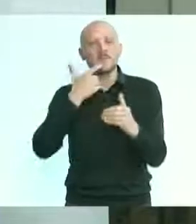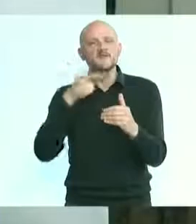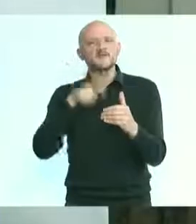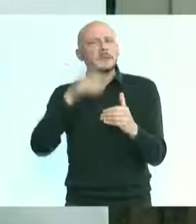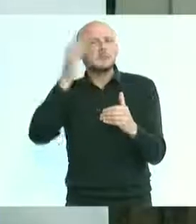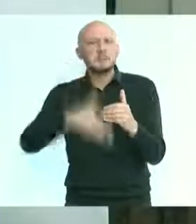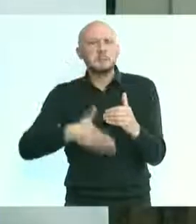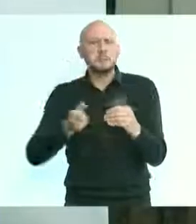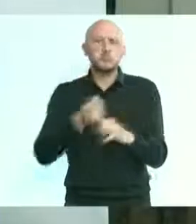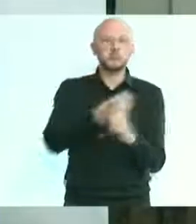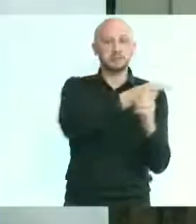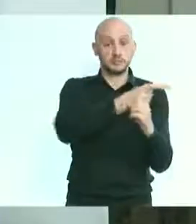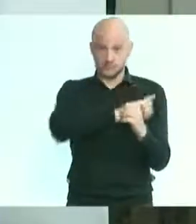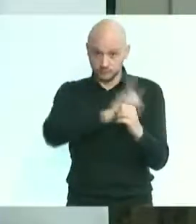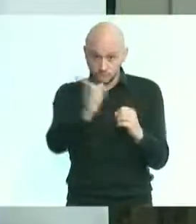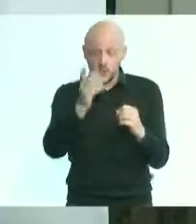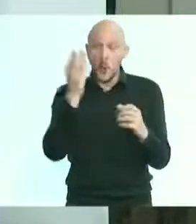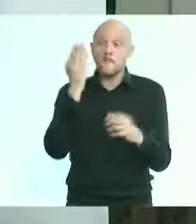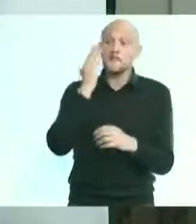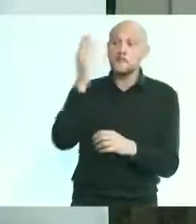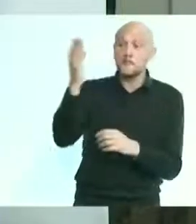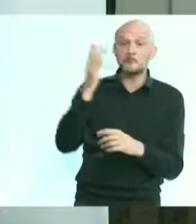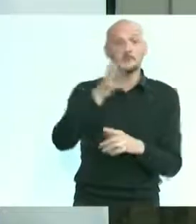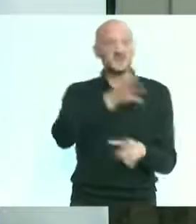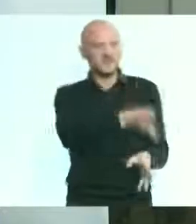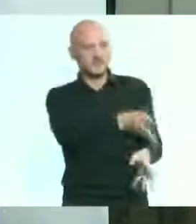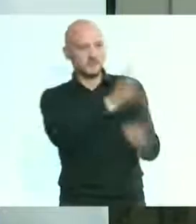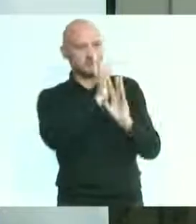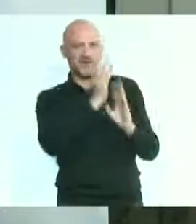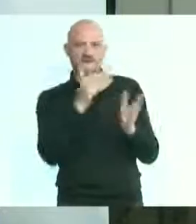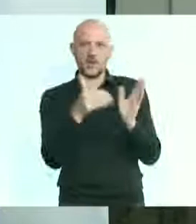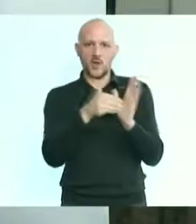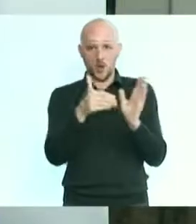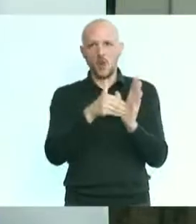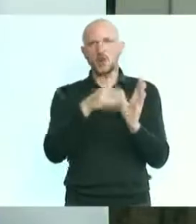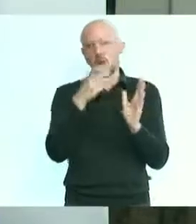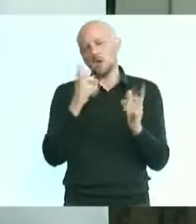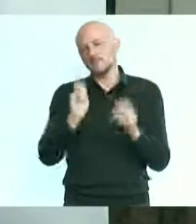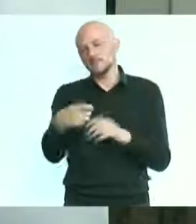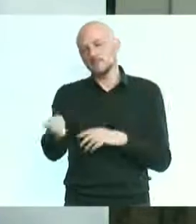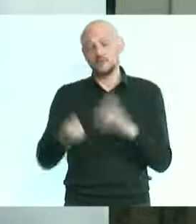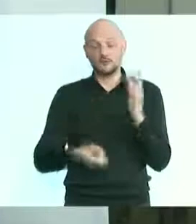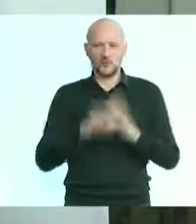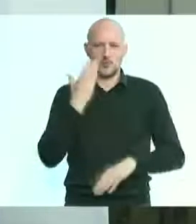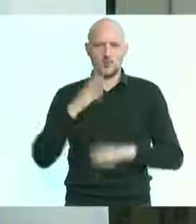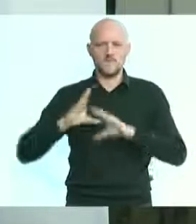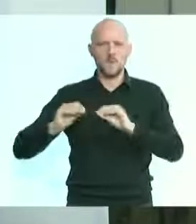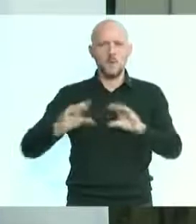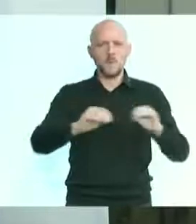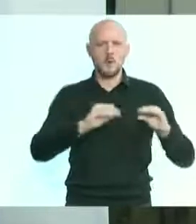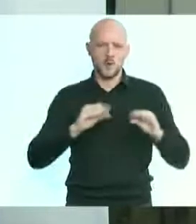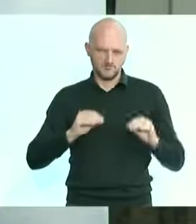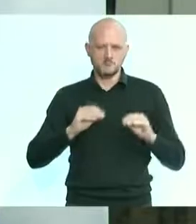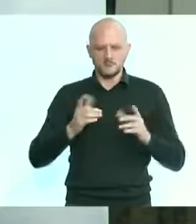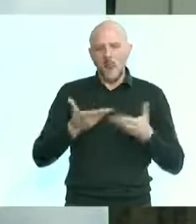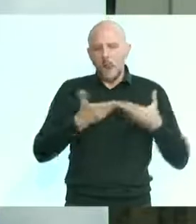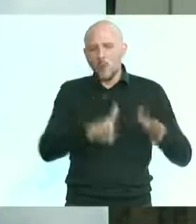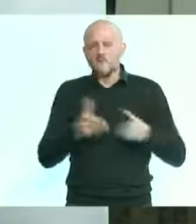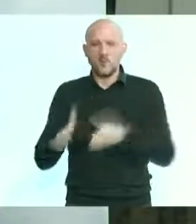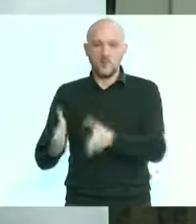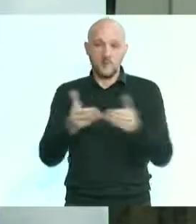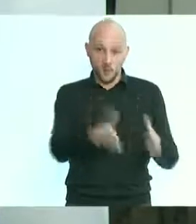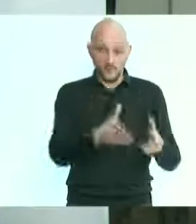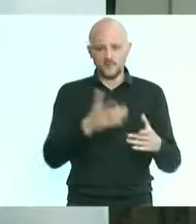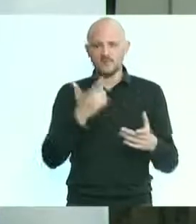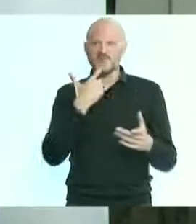S'il y a plus de candidats, on ouvrira évidemment plus de postes, mais c'est à minima 1000 postes, 1000 missions de service civique jusqu'à fin